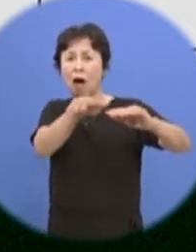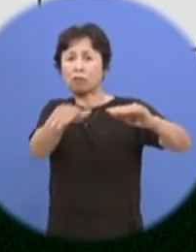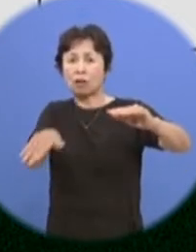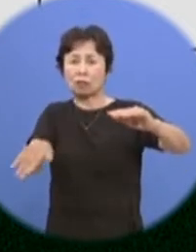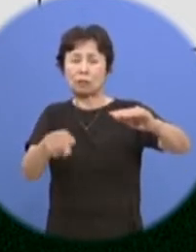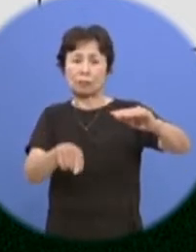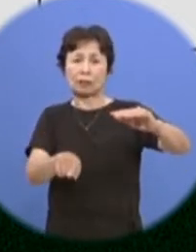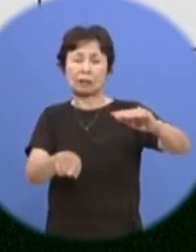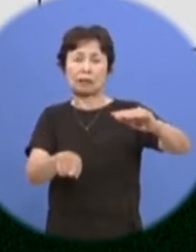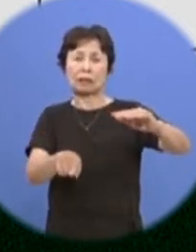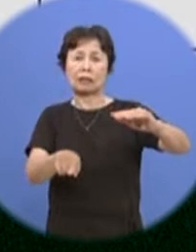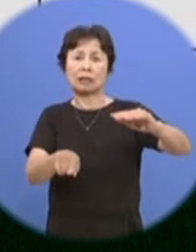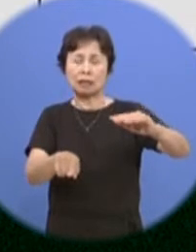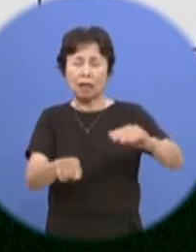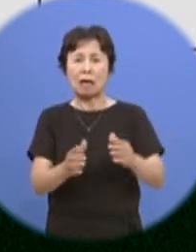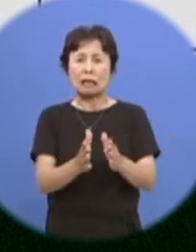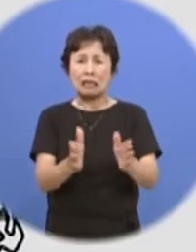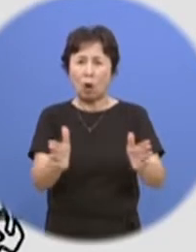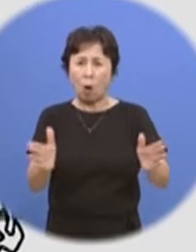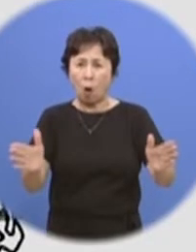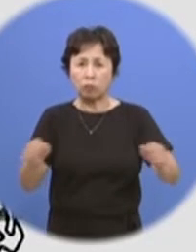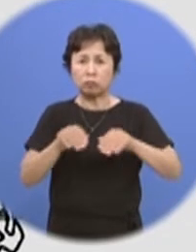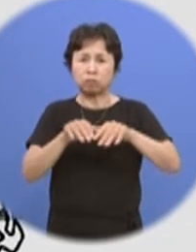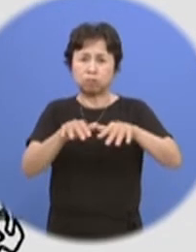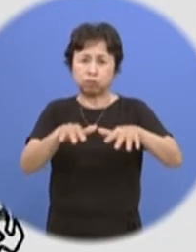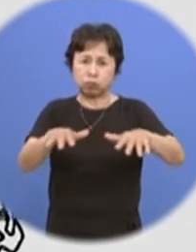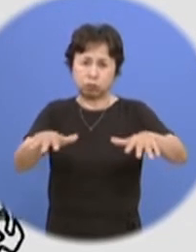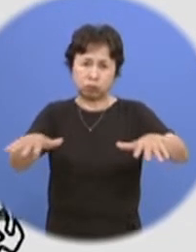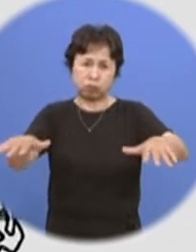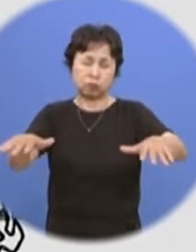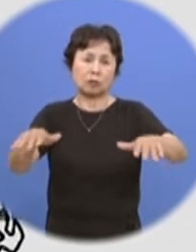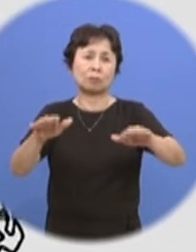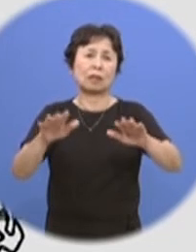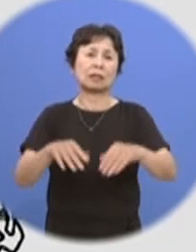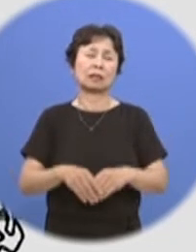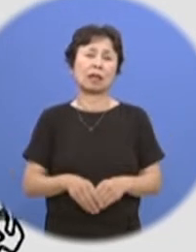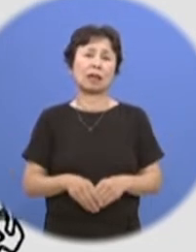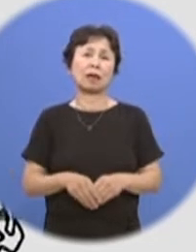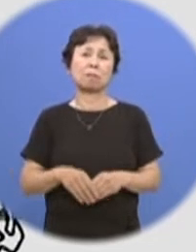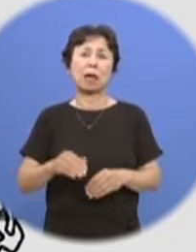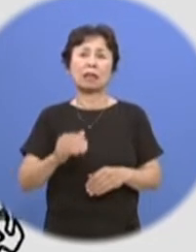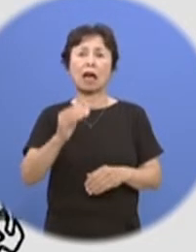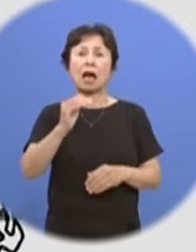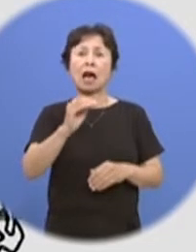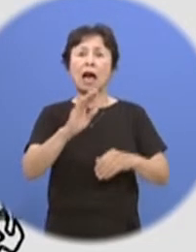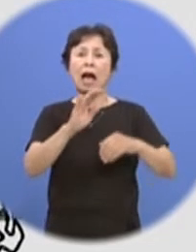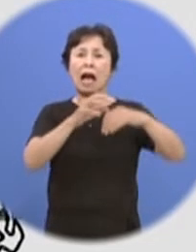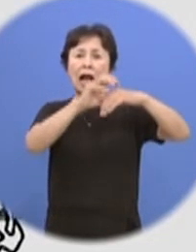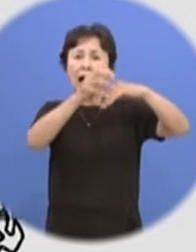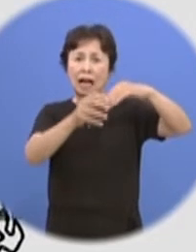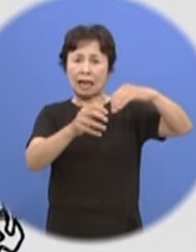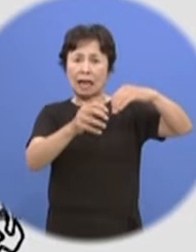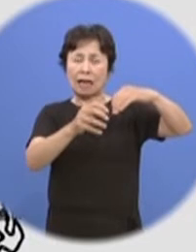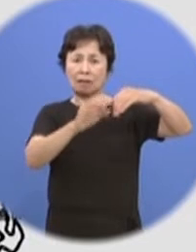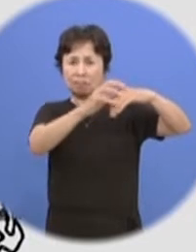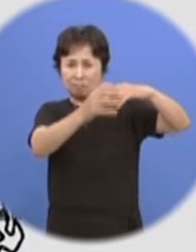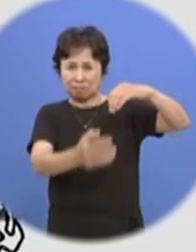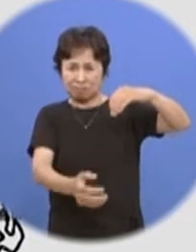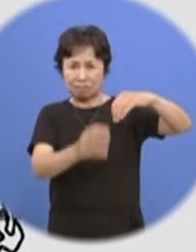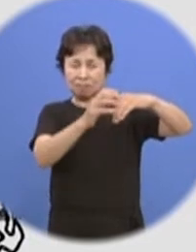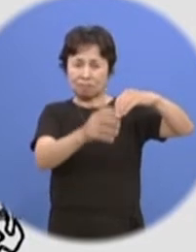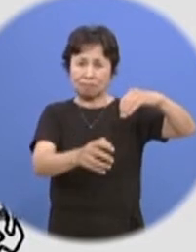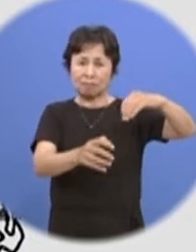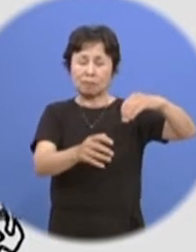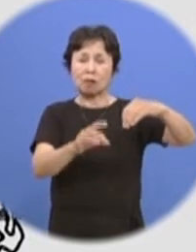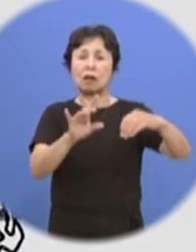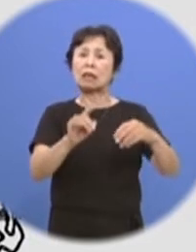広範に浸水をしたんですね、はい、それから崖崩れなんかも、これも紀北中心ですけども、うん、結構あ